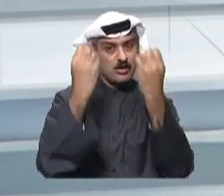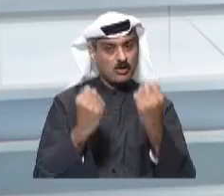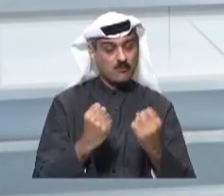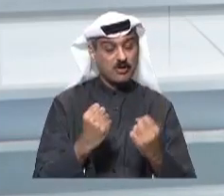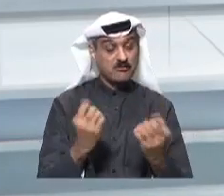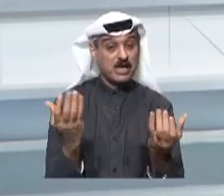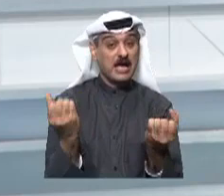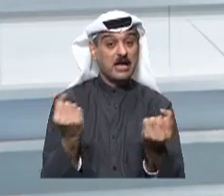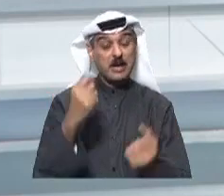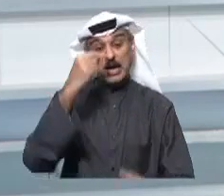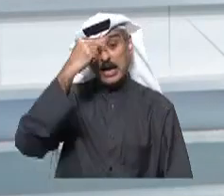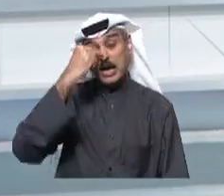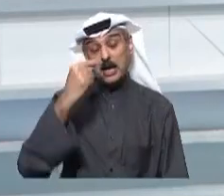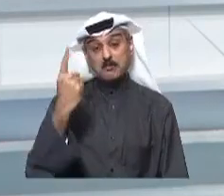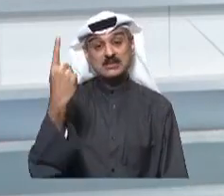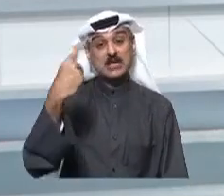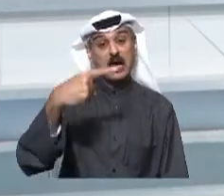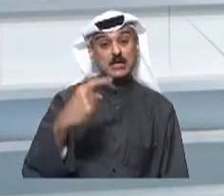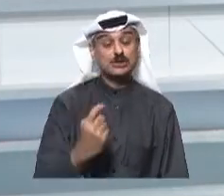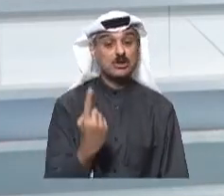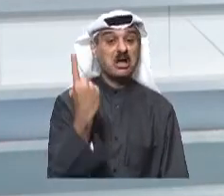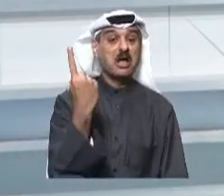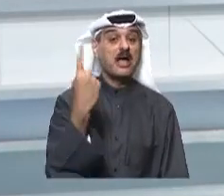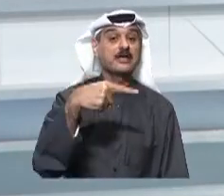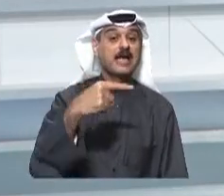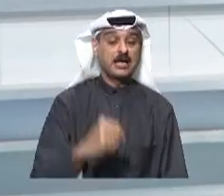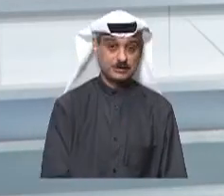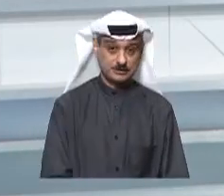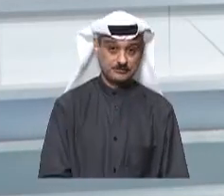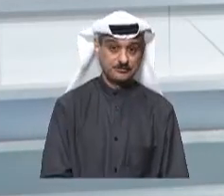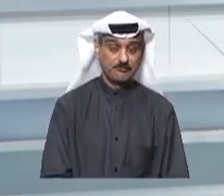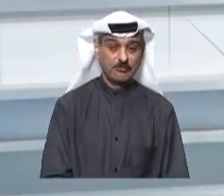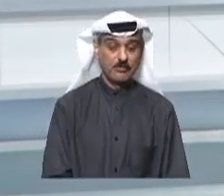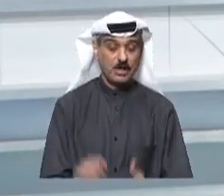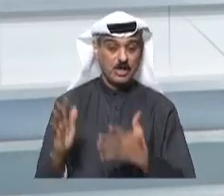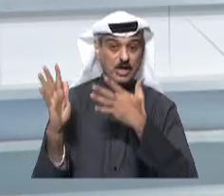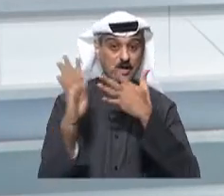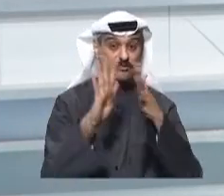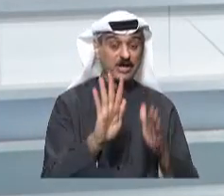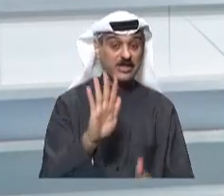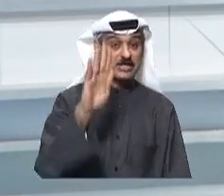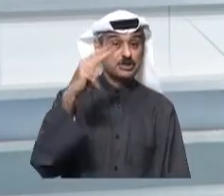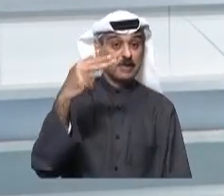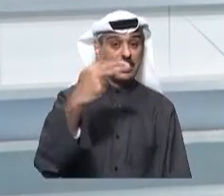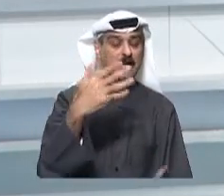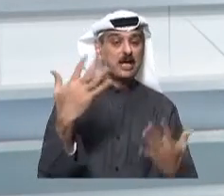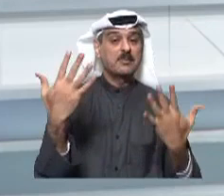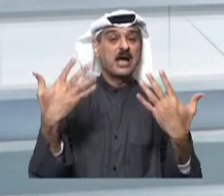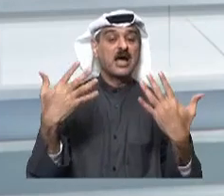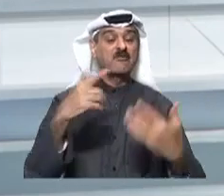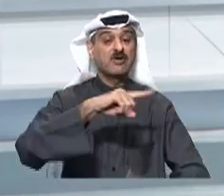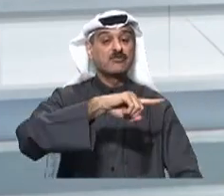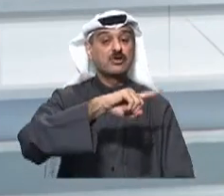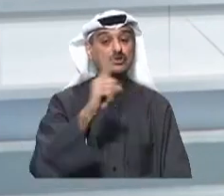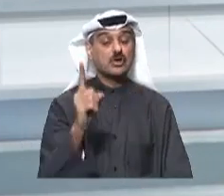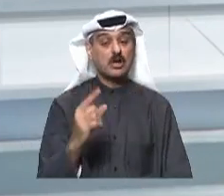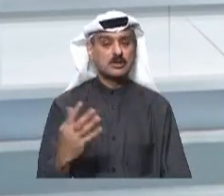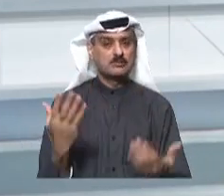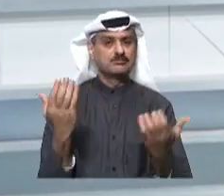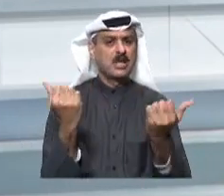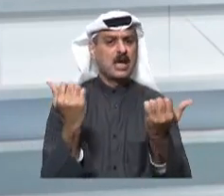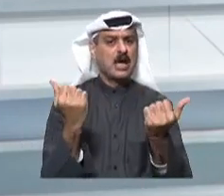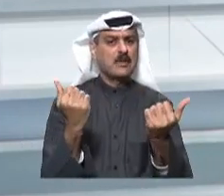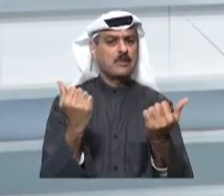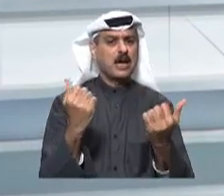الأربعاء والخميس ما بين 10 درجات إلى 11 درجة مئوية، والهواء الشمالي الغربي راح يستمر خفيف إلى معتدل السرعة الأربعاء 10